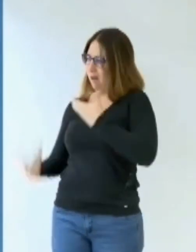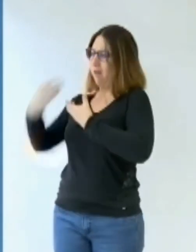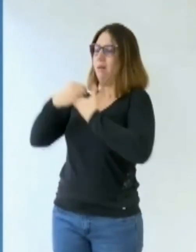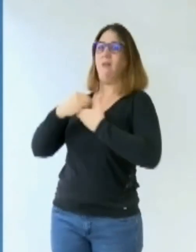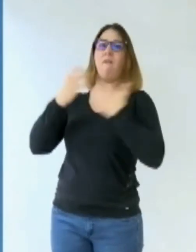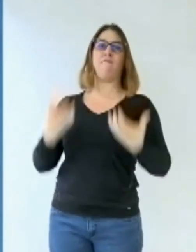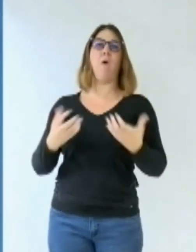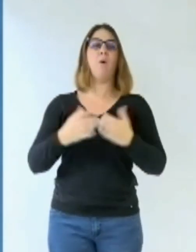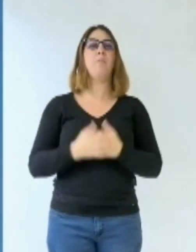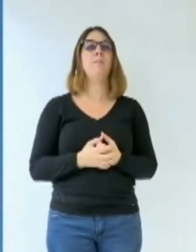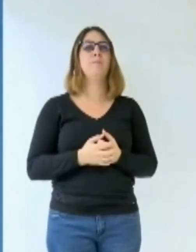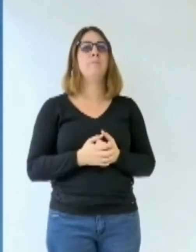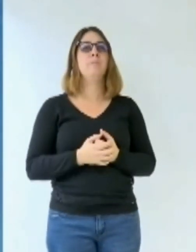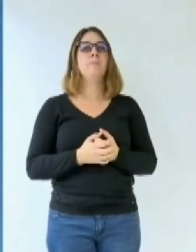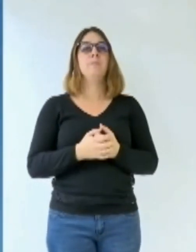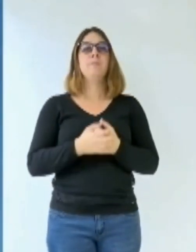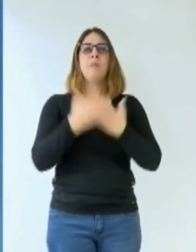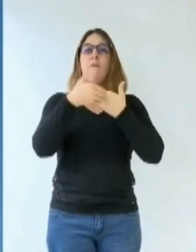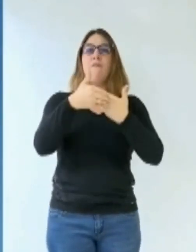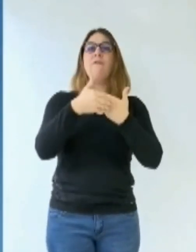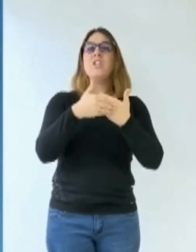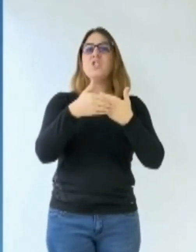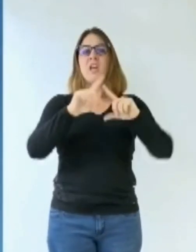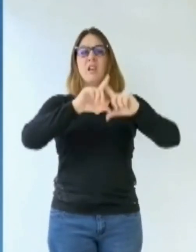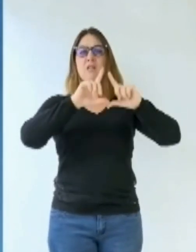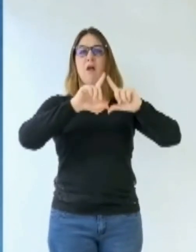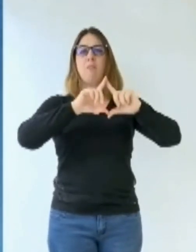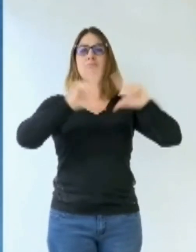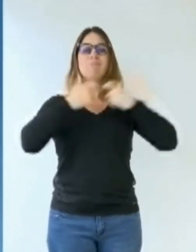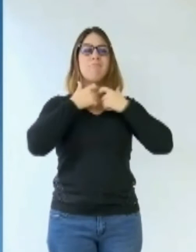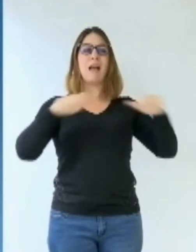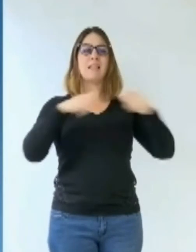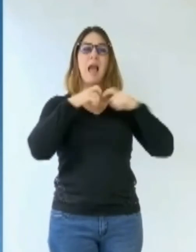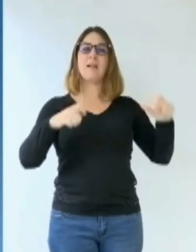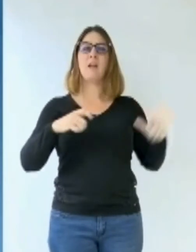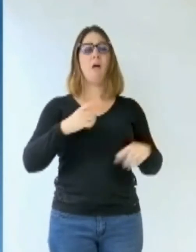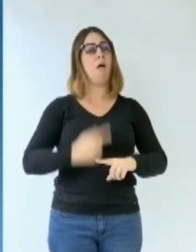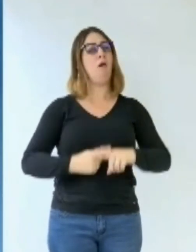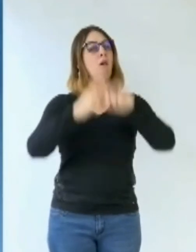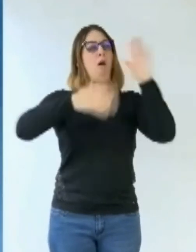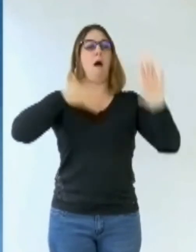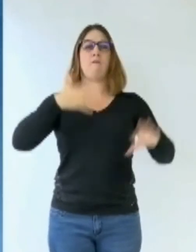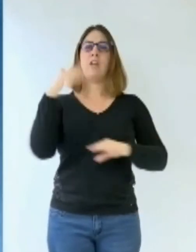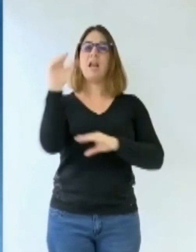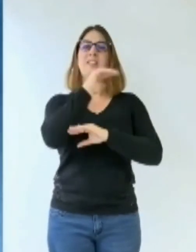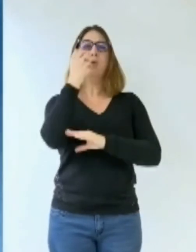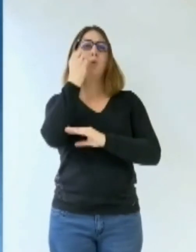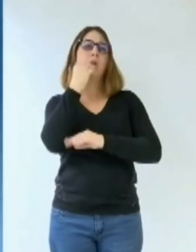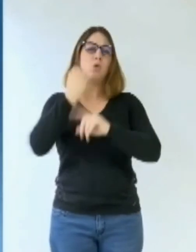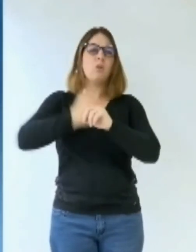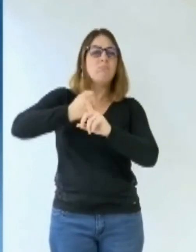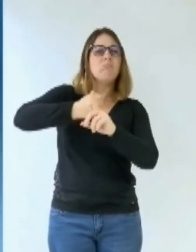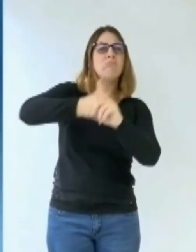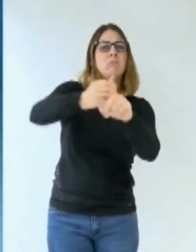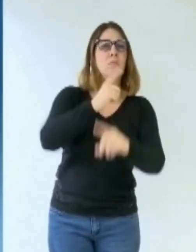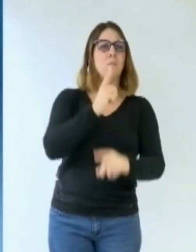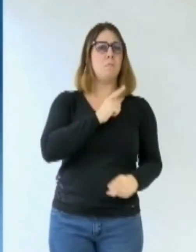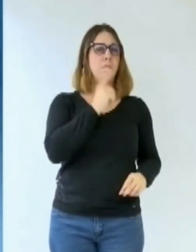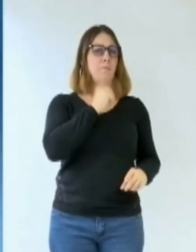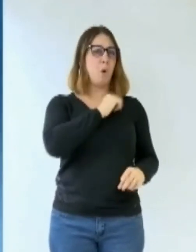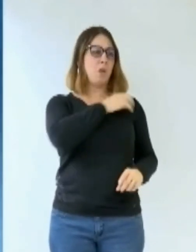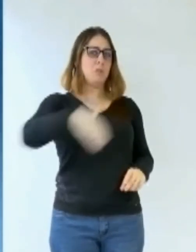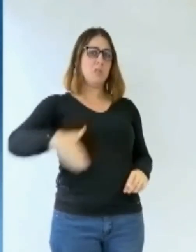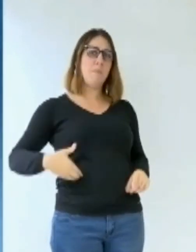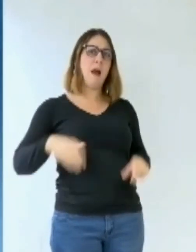Cet accès direct à ces différents fichiers sera un atout indéniable dans la lutte contre la sécurité quotidienne à laquelle la police municipale